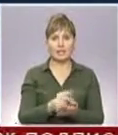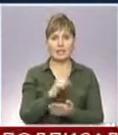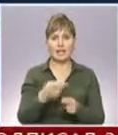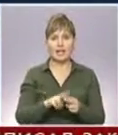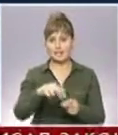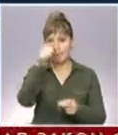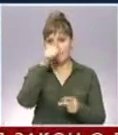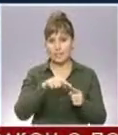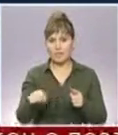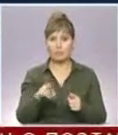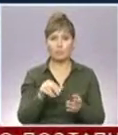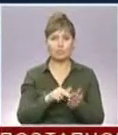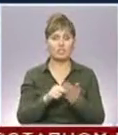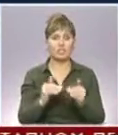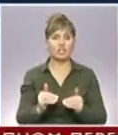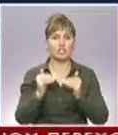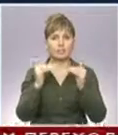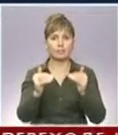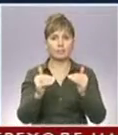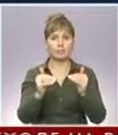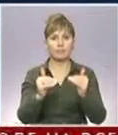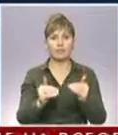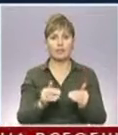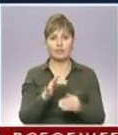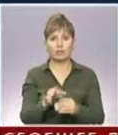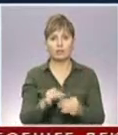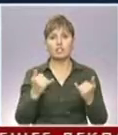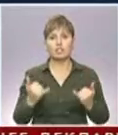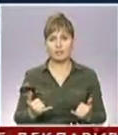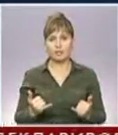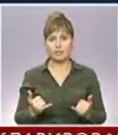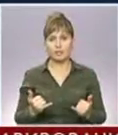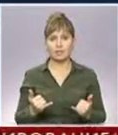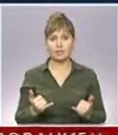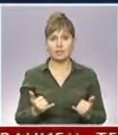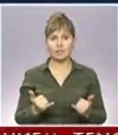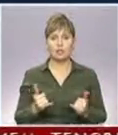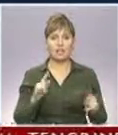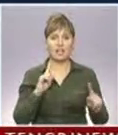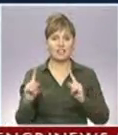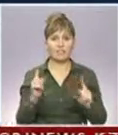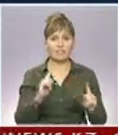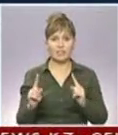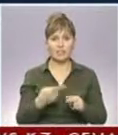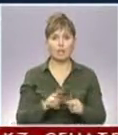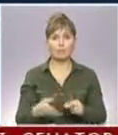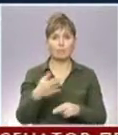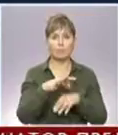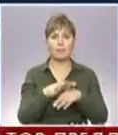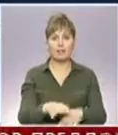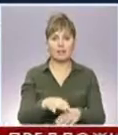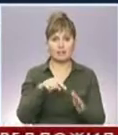эти месяцы по завышенным ставкам. В частности, сегодня на пресс-конференции, которую мы проводили в